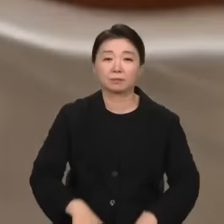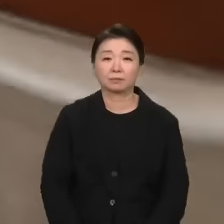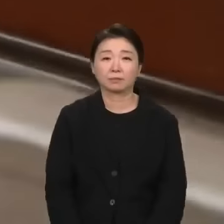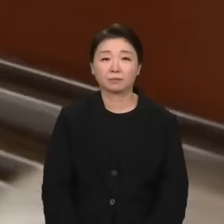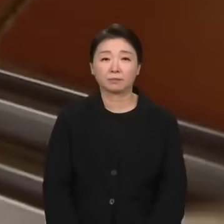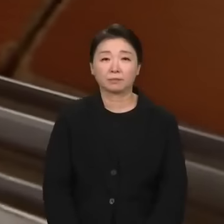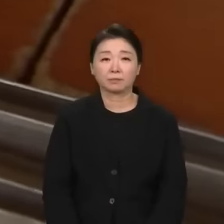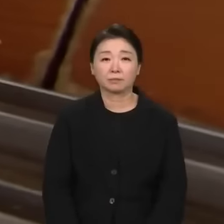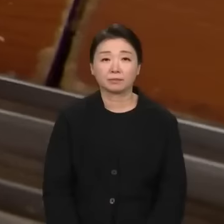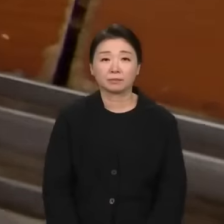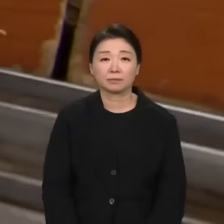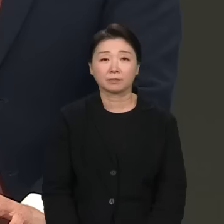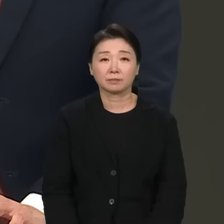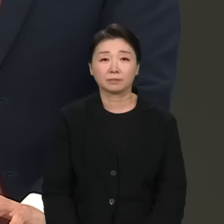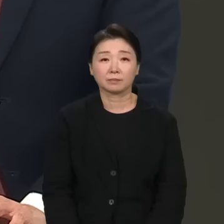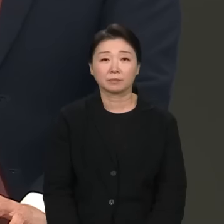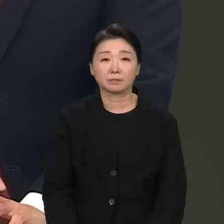정아람입니다.